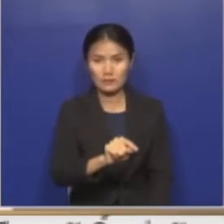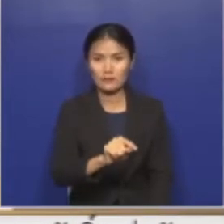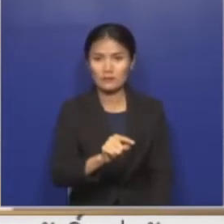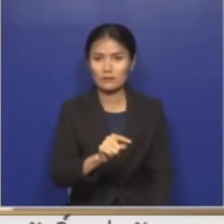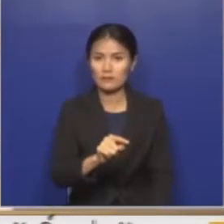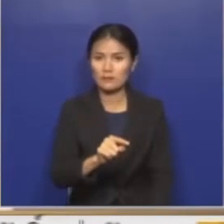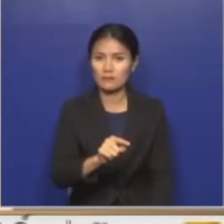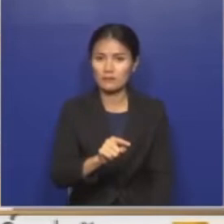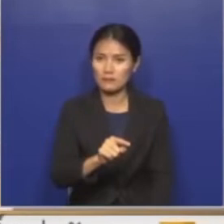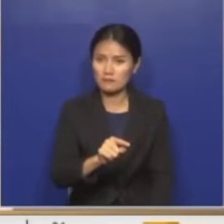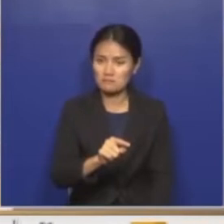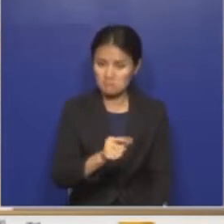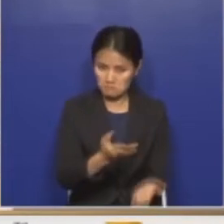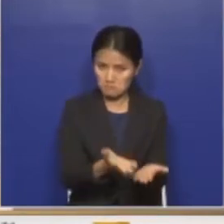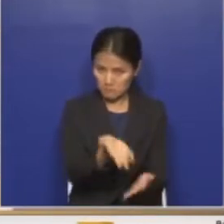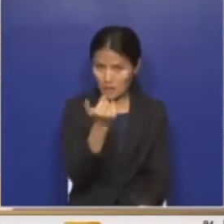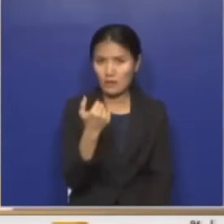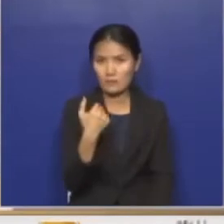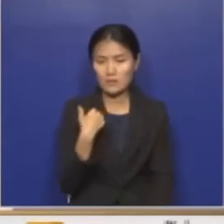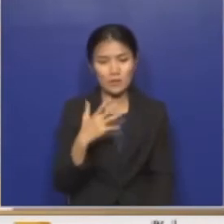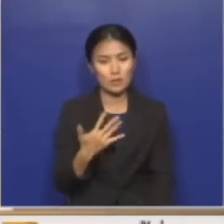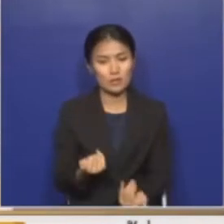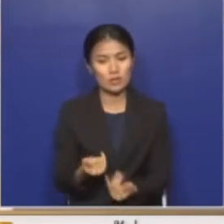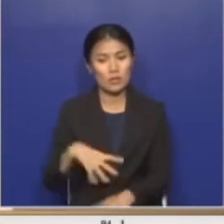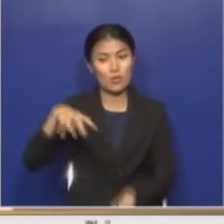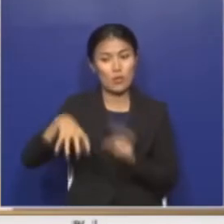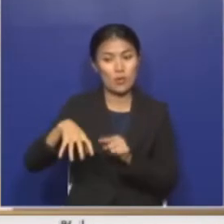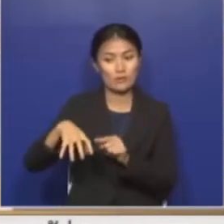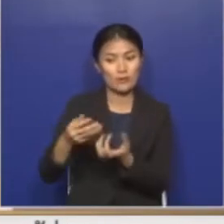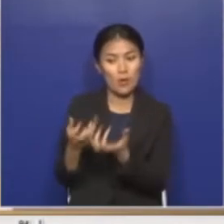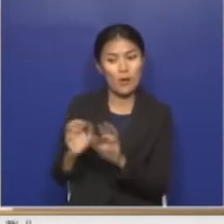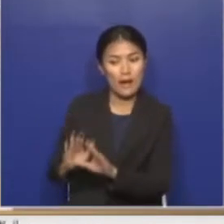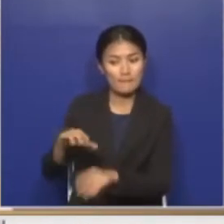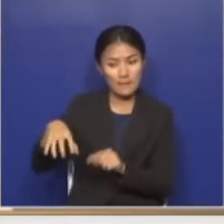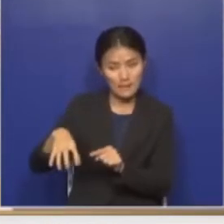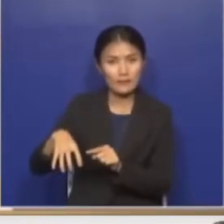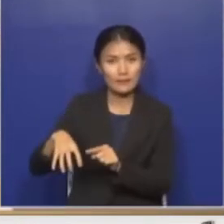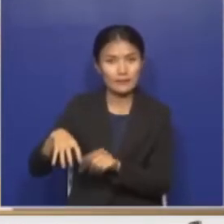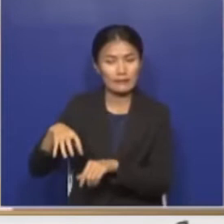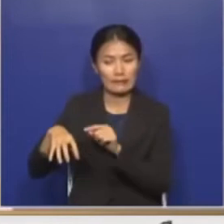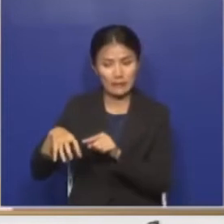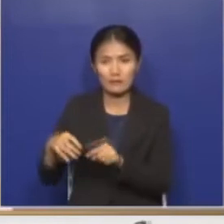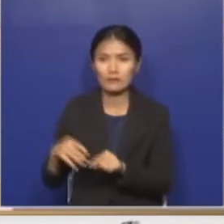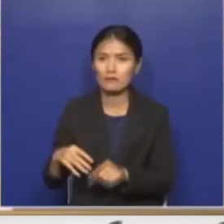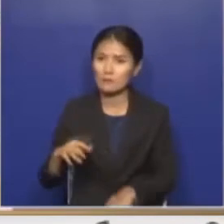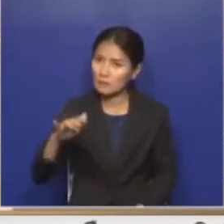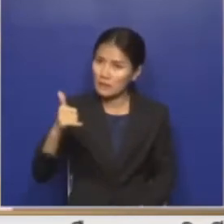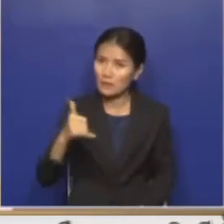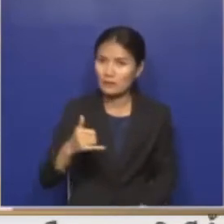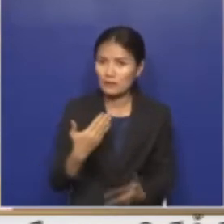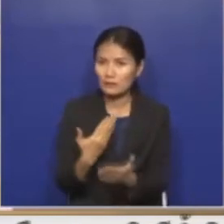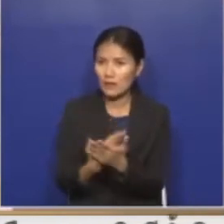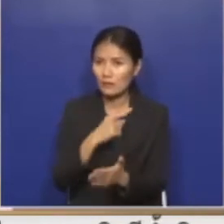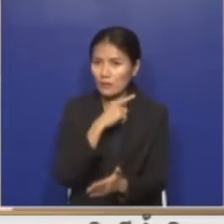แล้วก็จะทำให้องค์การคลังสินค้าเนี่ยเสียหายหรือก็อาจจะแจ้งได้เลยนะครับเพราะว่าเงินมัน